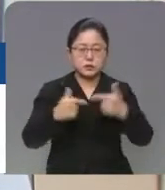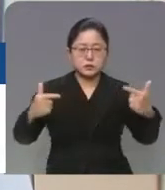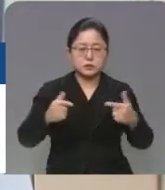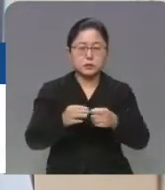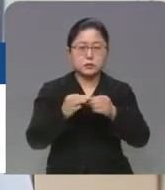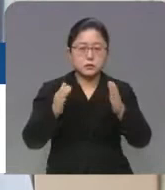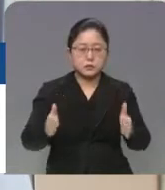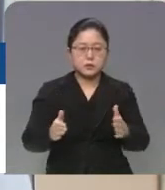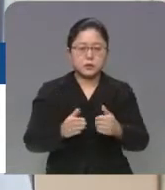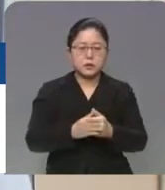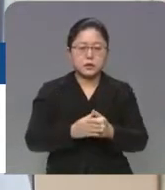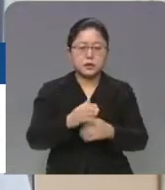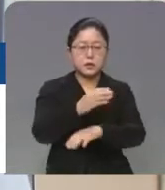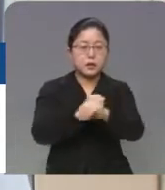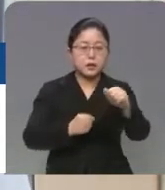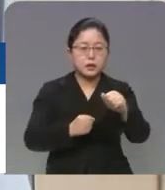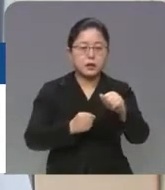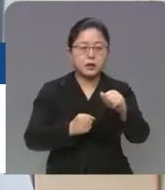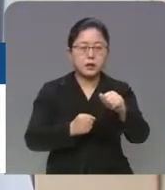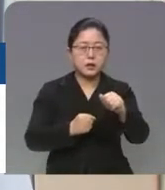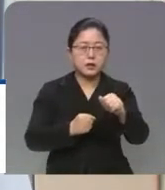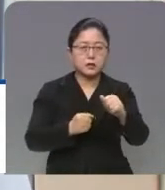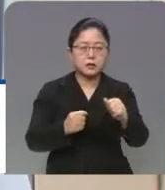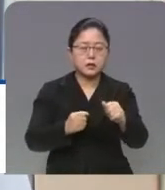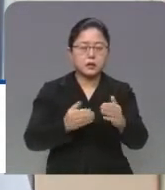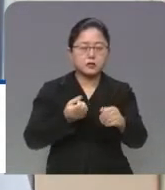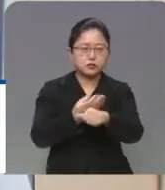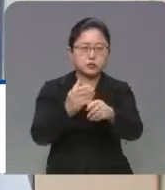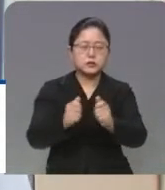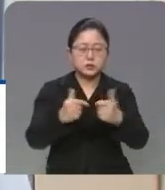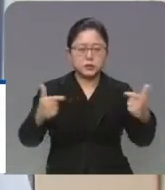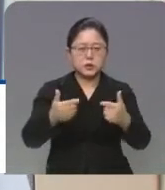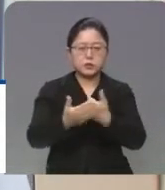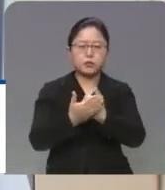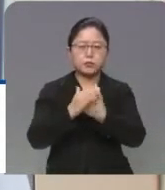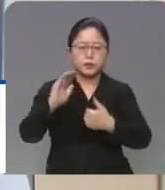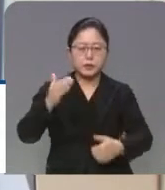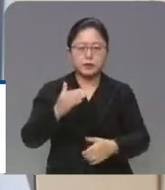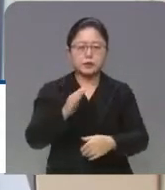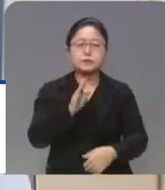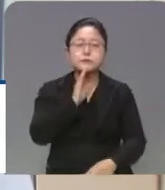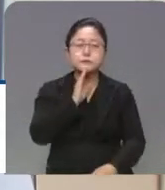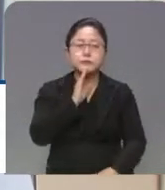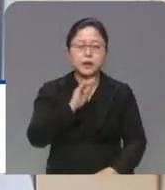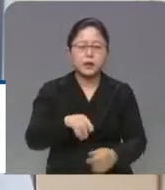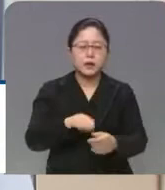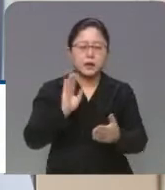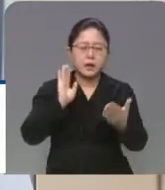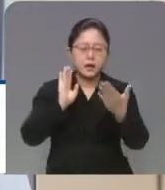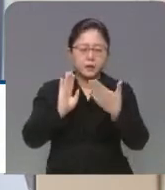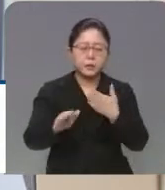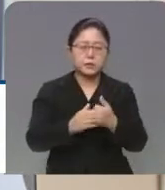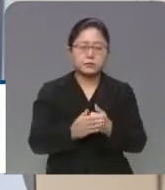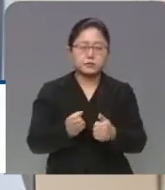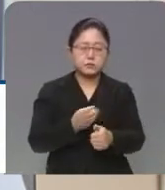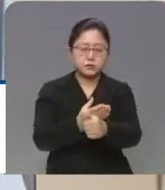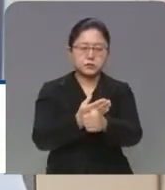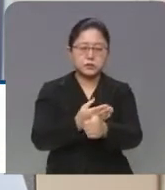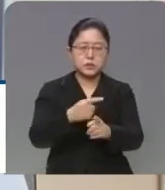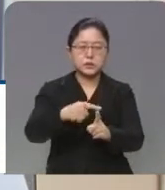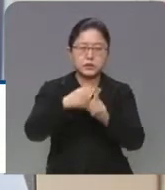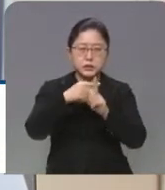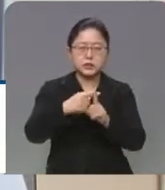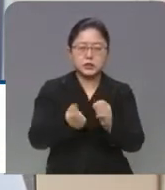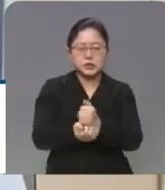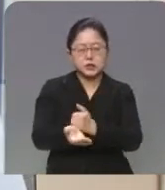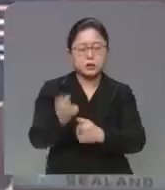때 RCEP과 같은 FTA 체결이 수출 증가에 확실히 도움이 되는 건 사실이고 장기적으로 봤을 때 수출에 긍정적인 영향이 있을